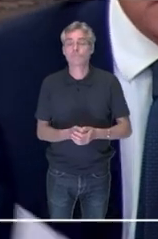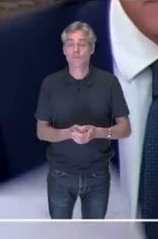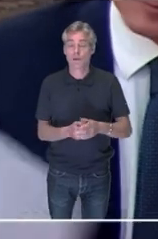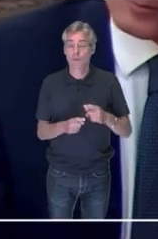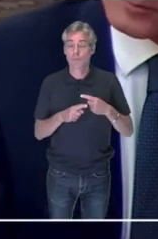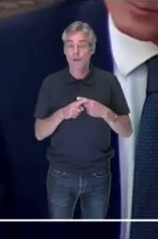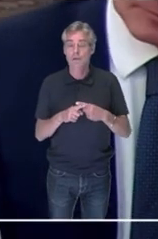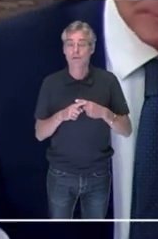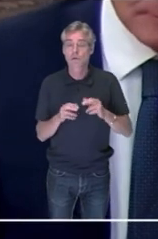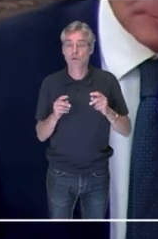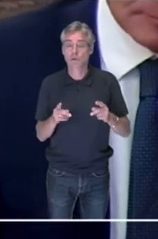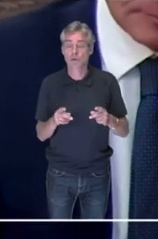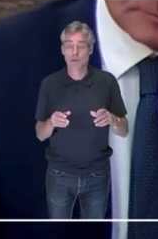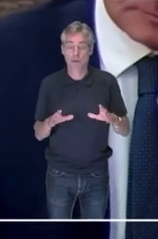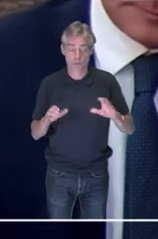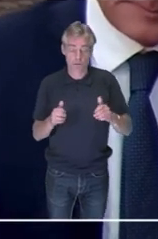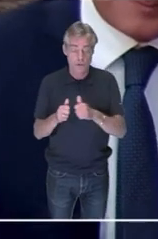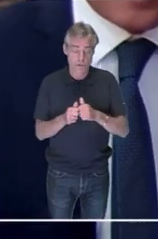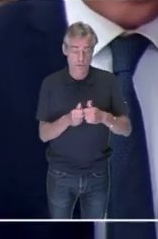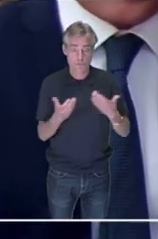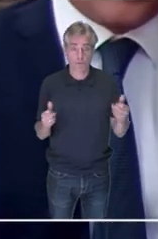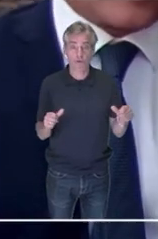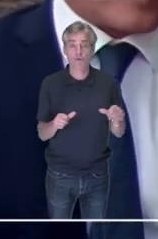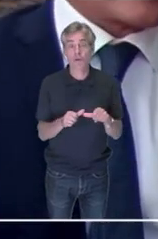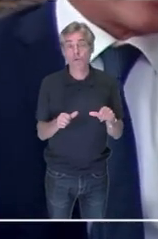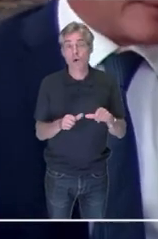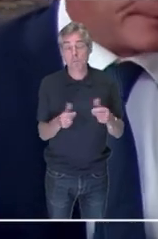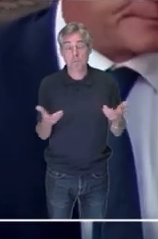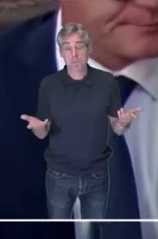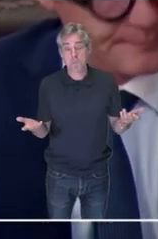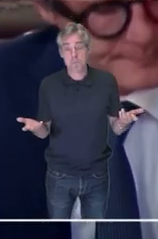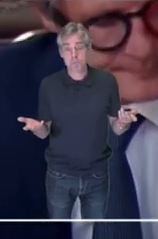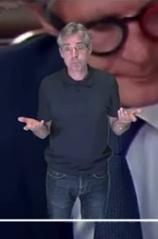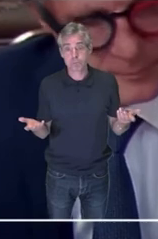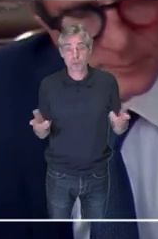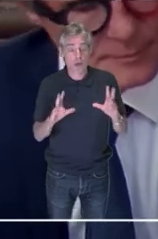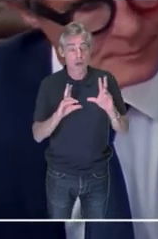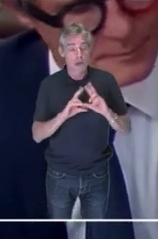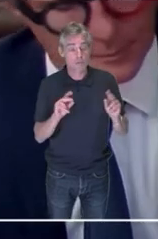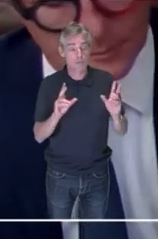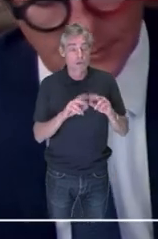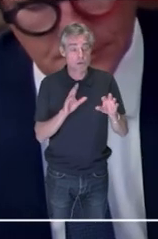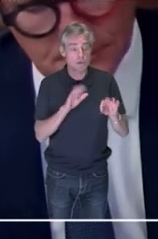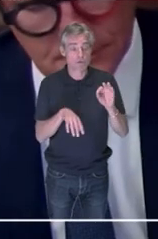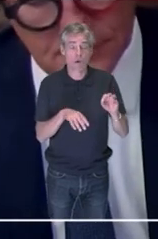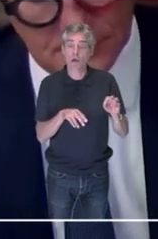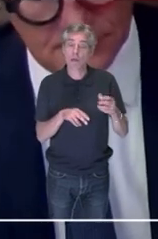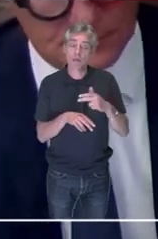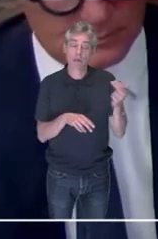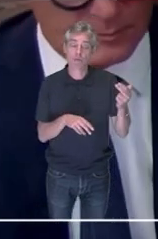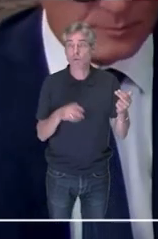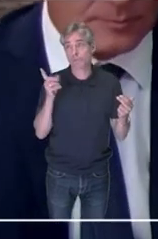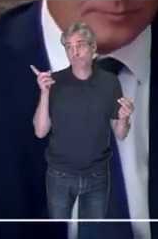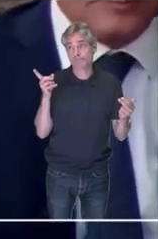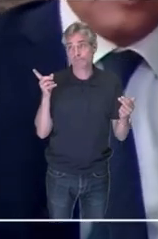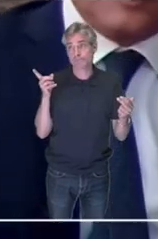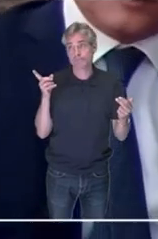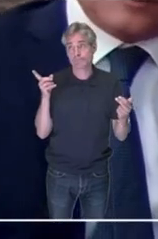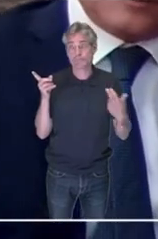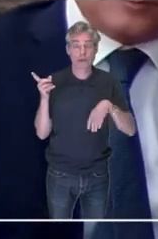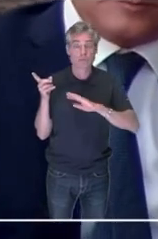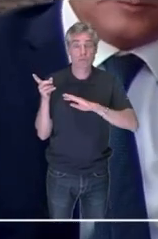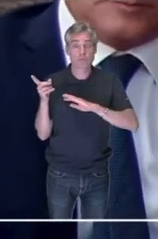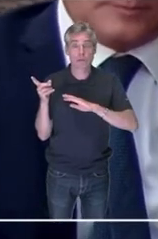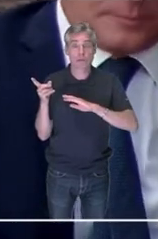partage collectivement, on ne peut évidemment pas se contenter d'expliquer que ces choix nationaux sont douloureux dans